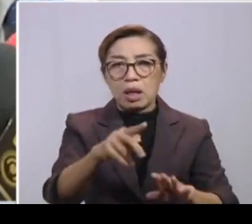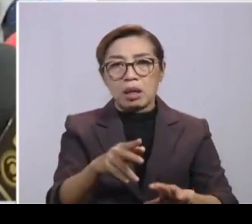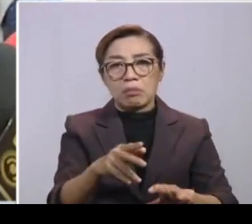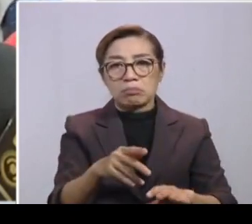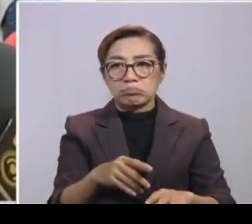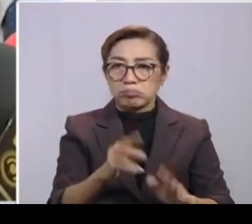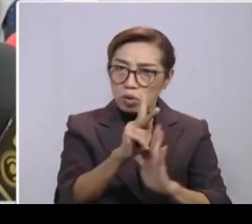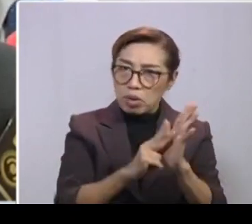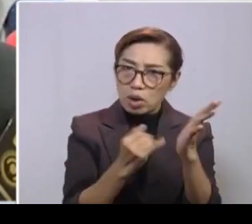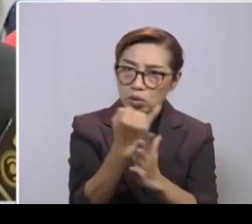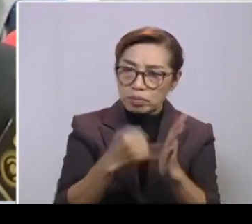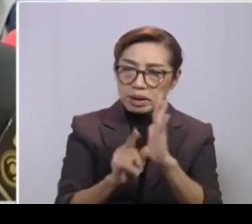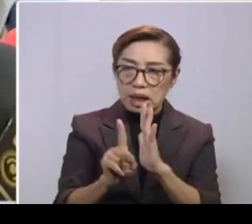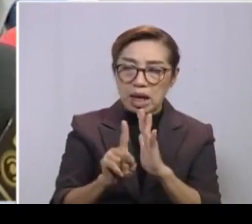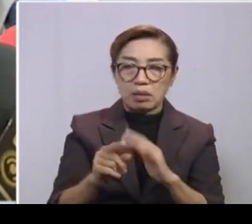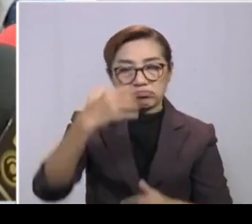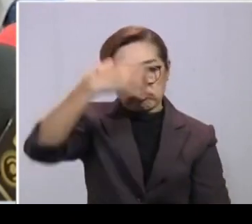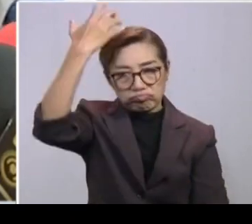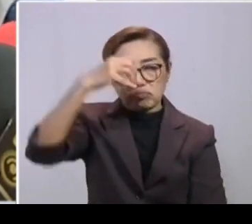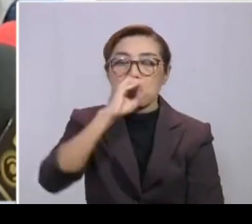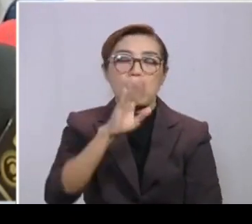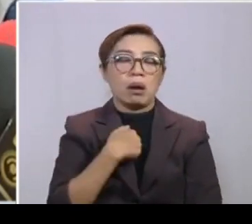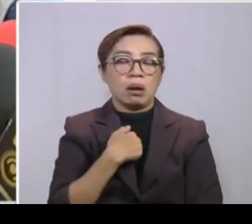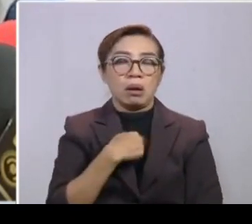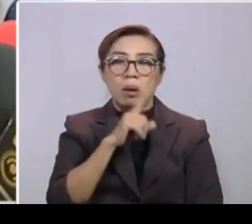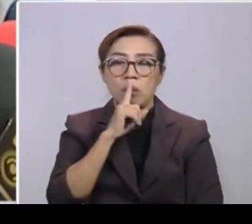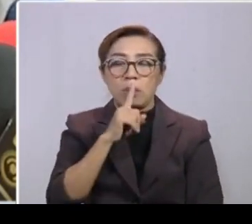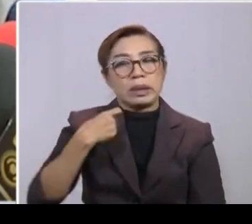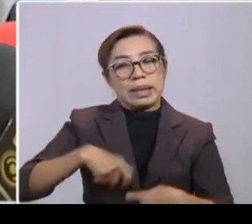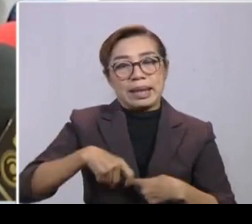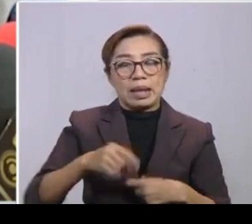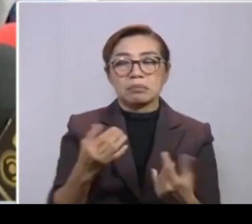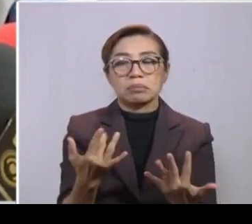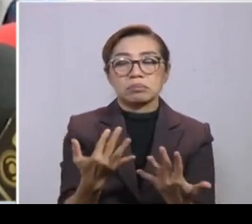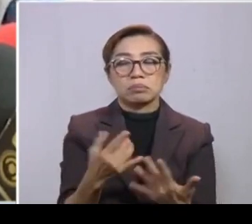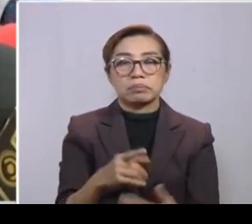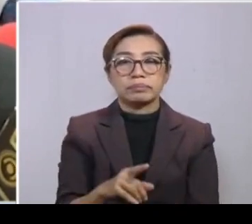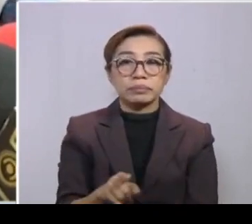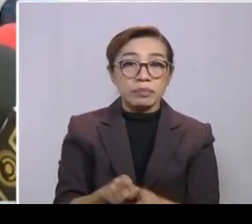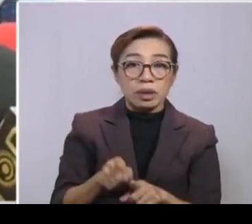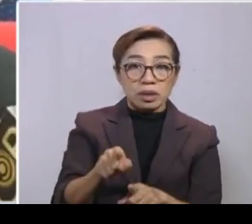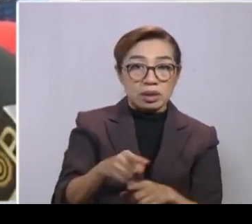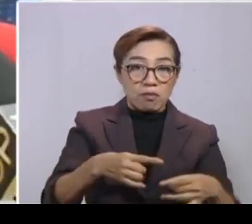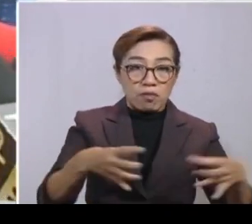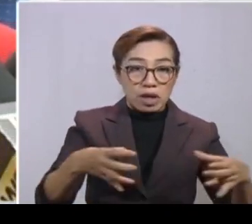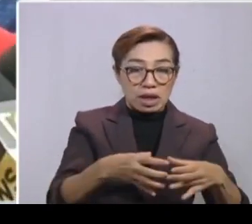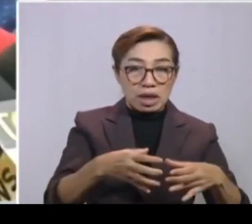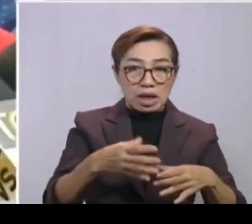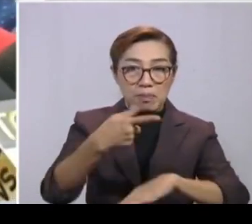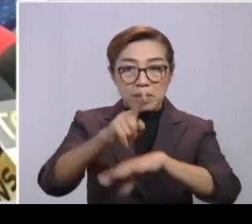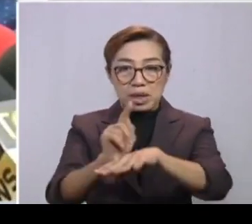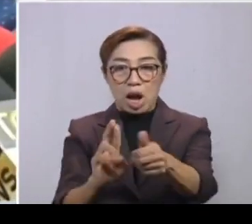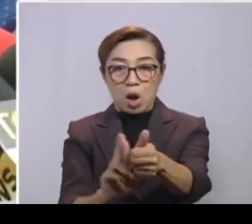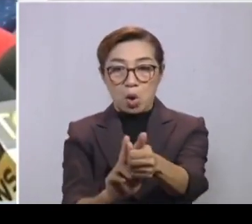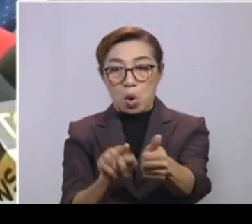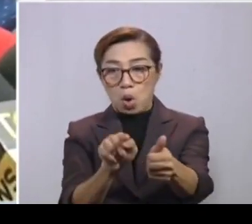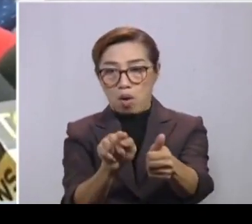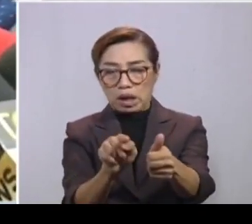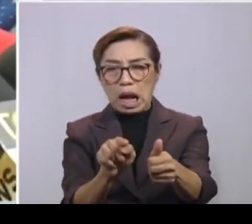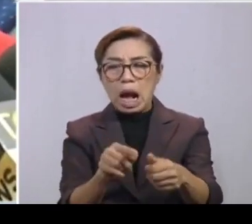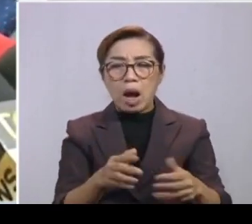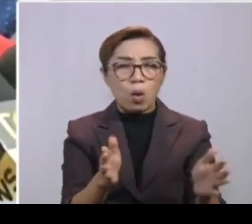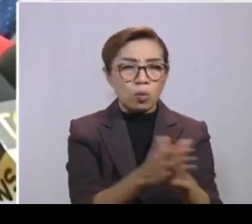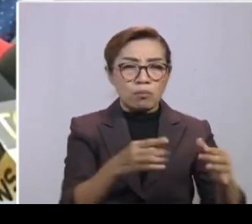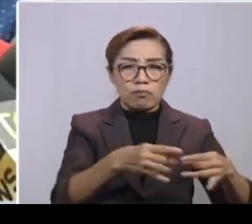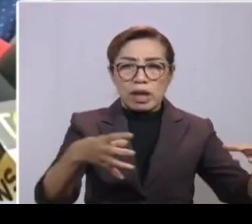ประธานวันนก็บอกว่าพูดไม่ได้นะคะเพราะว่ามันยังไม่เกิดส่วนที่มีฝ่ายค้านมาเป็นรองประธานสภาอยู่จะเป็นปัญหาไหม